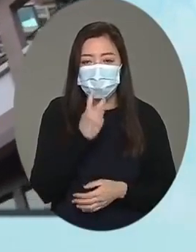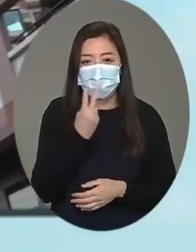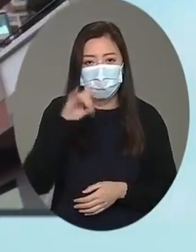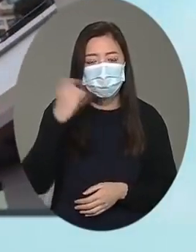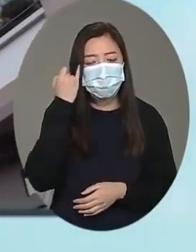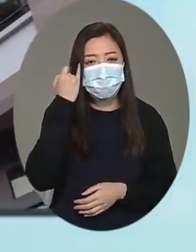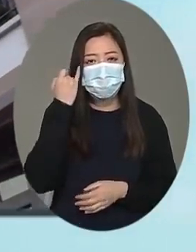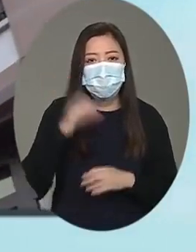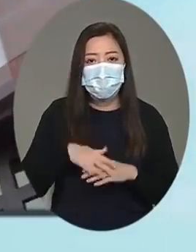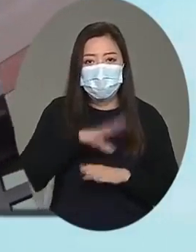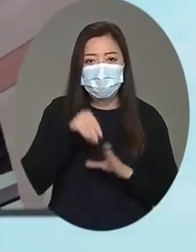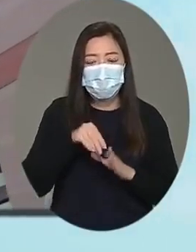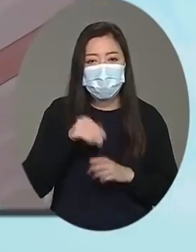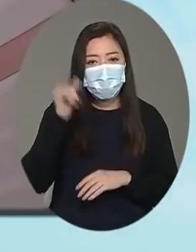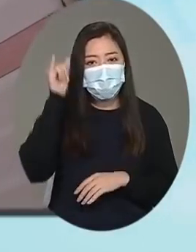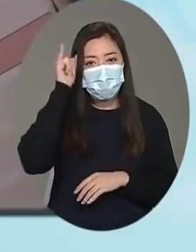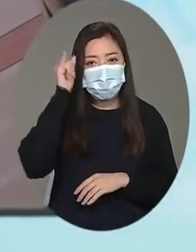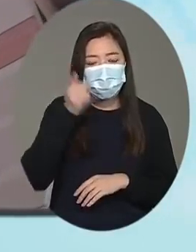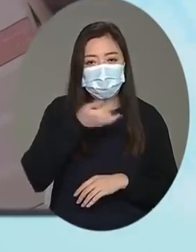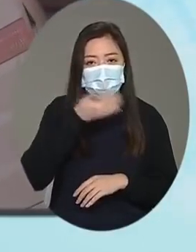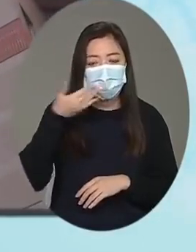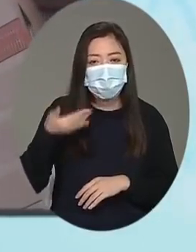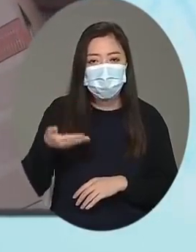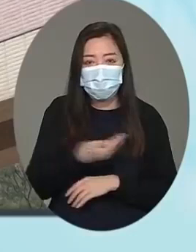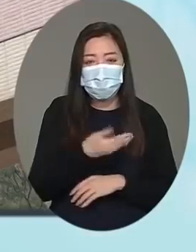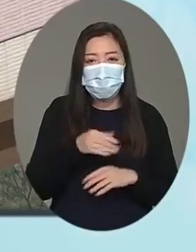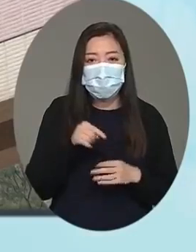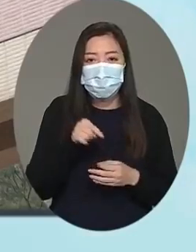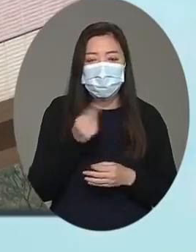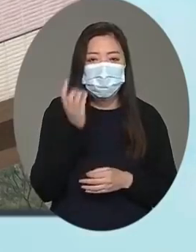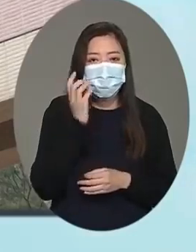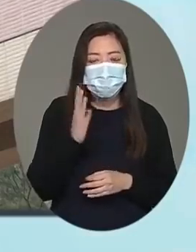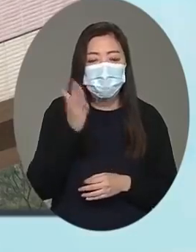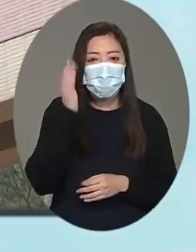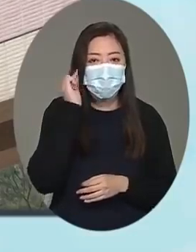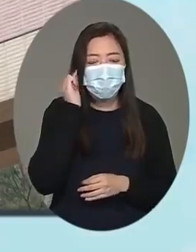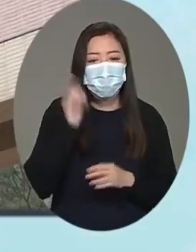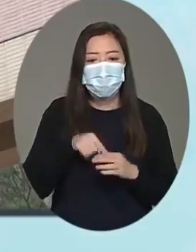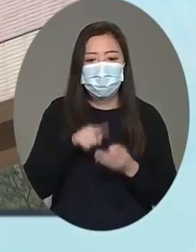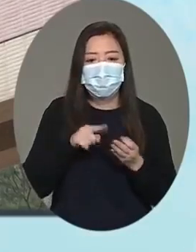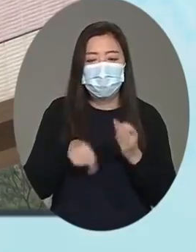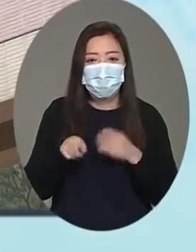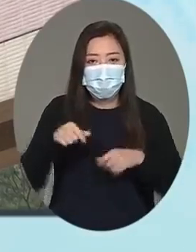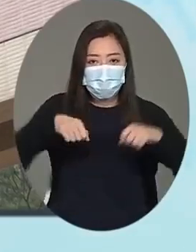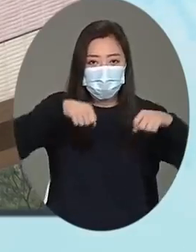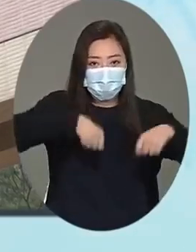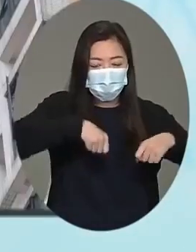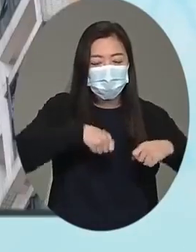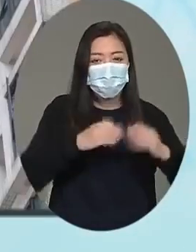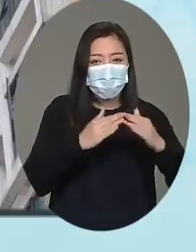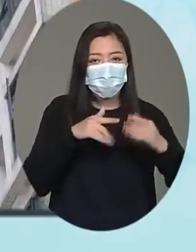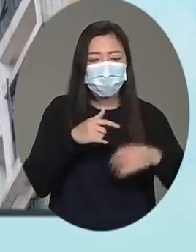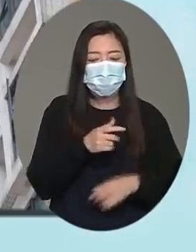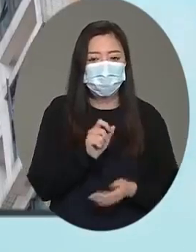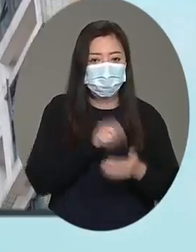头，包括一个住在牛池湾晓辉花园的52岁女人，她在茶果岭一个土木工程拓展处的地